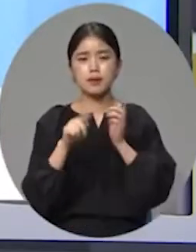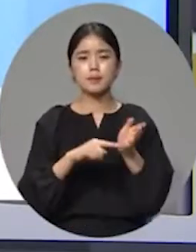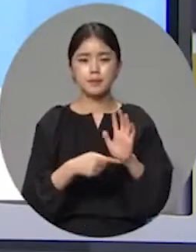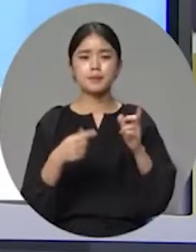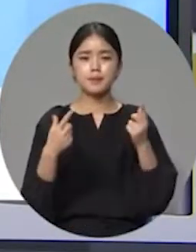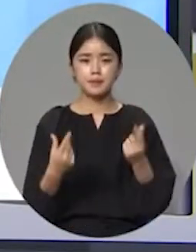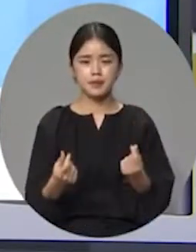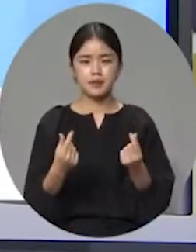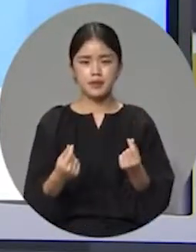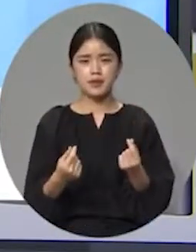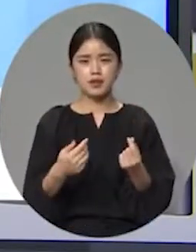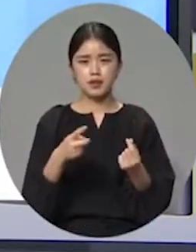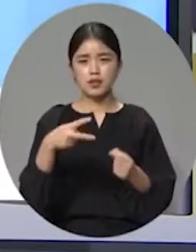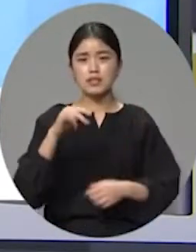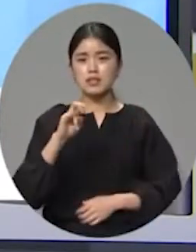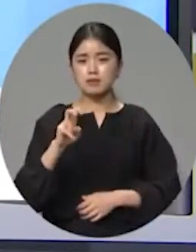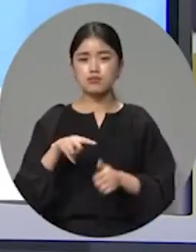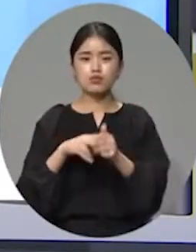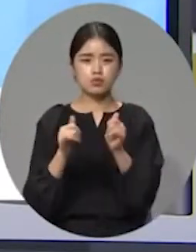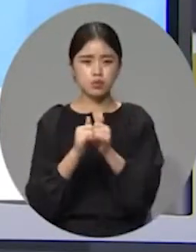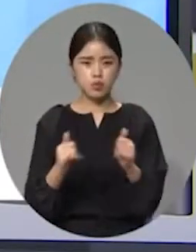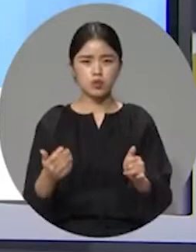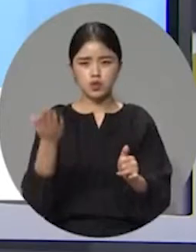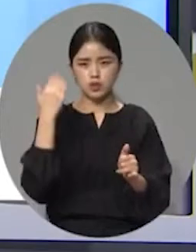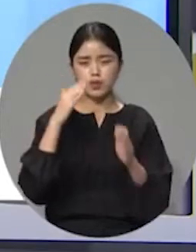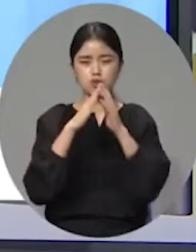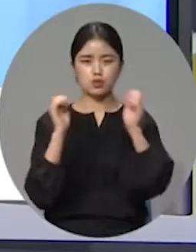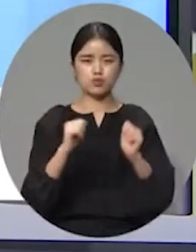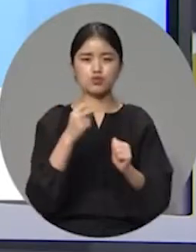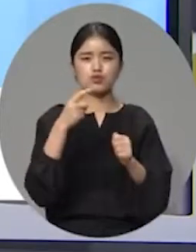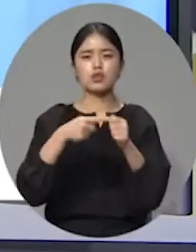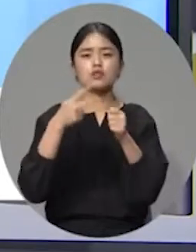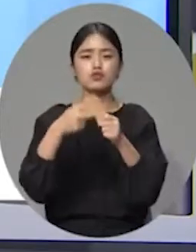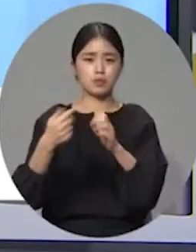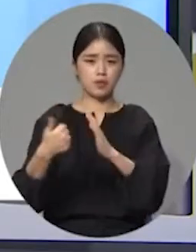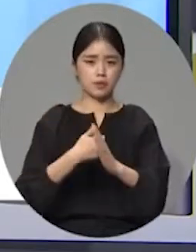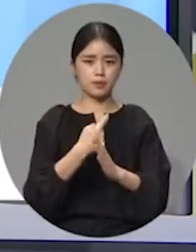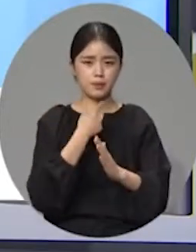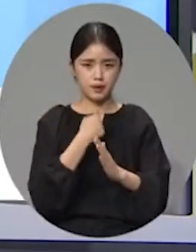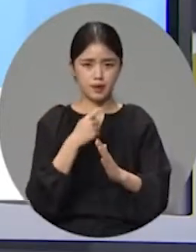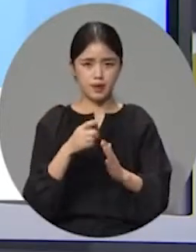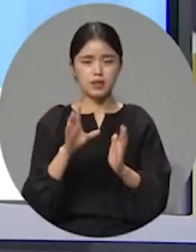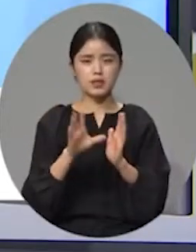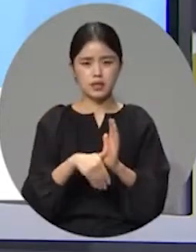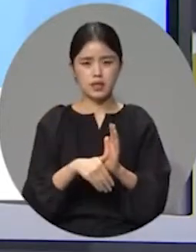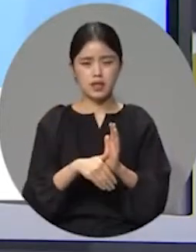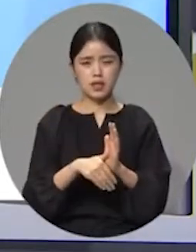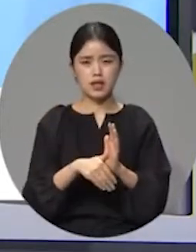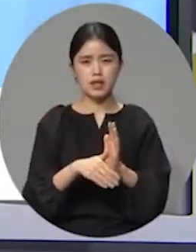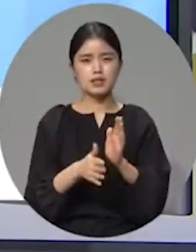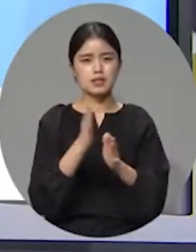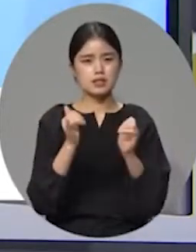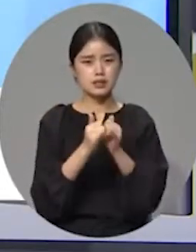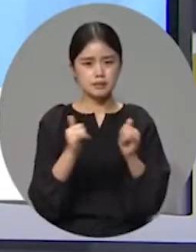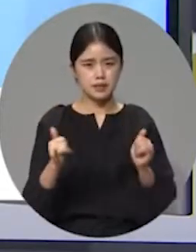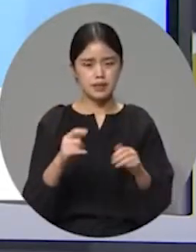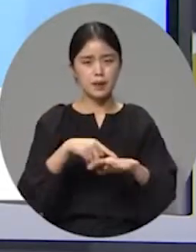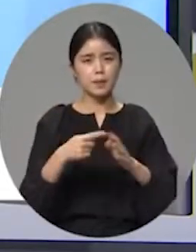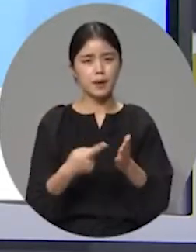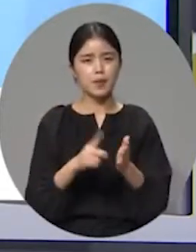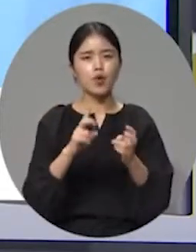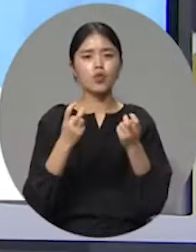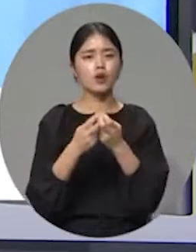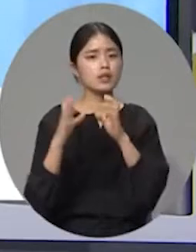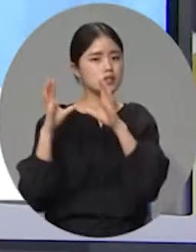해주셨습니다. 우리 심 후보님께서는 앞서 전북을 두 차례나 찾으셨습니다. 그때 민심들은 어떻게 들으셨고